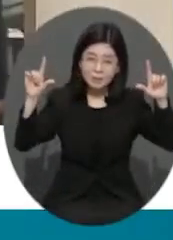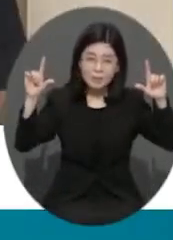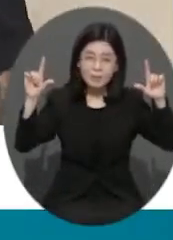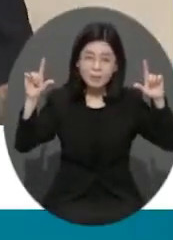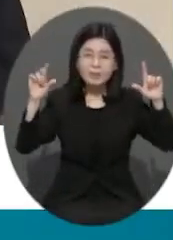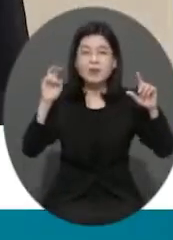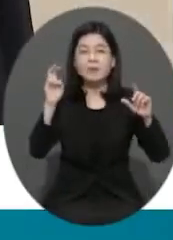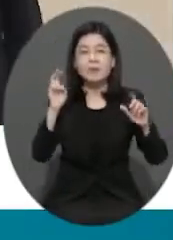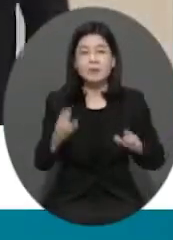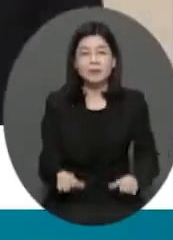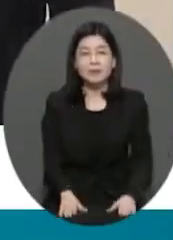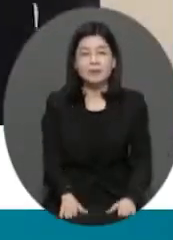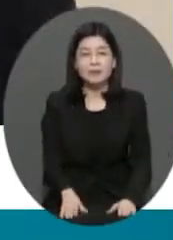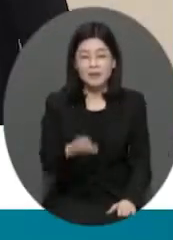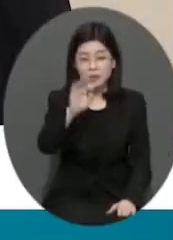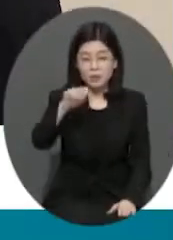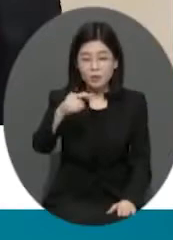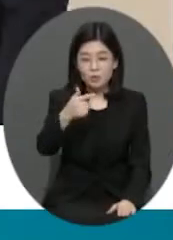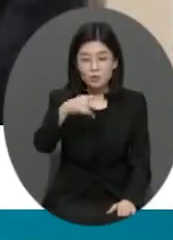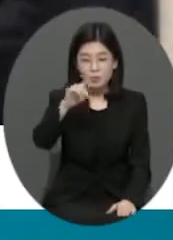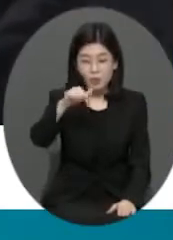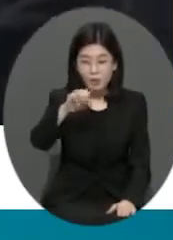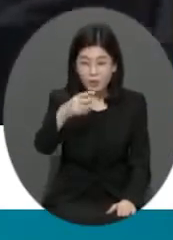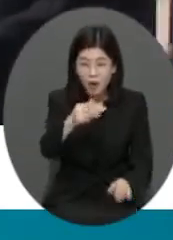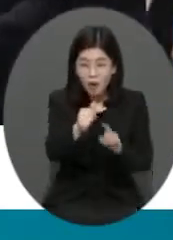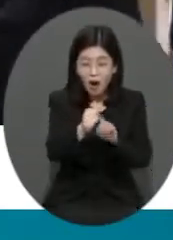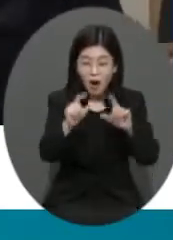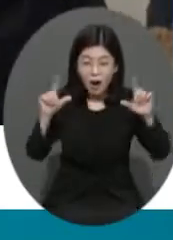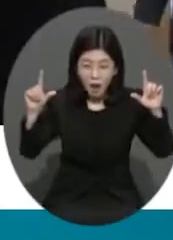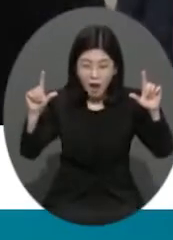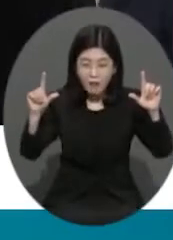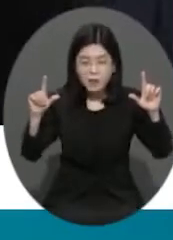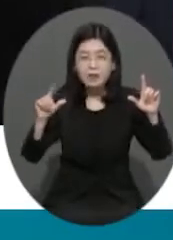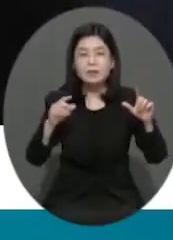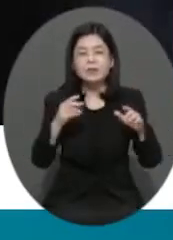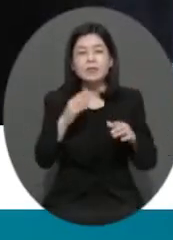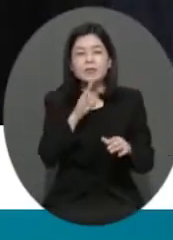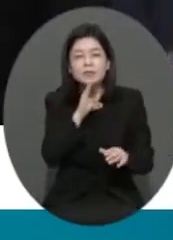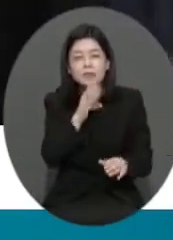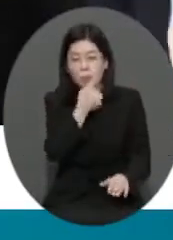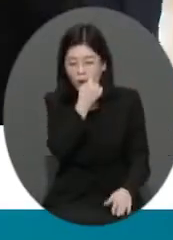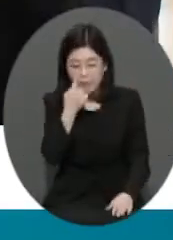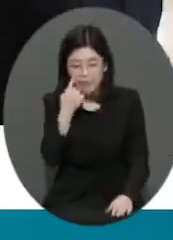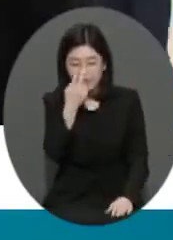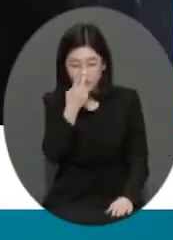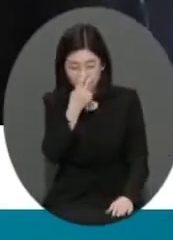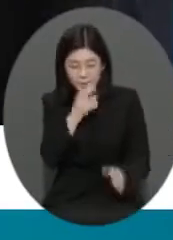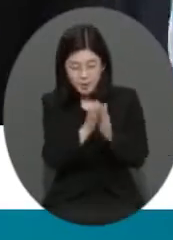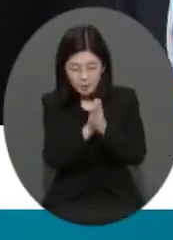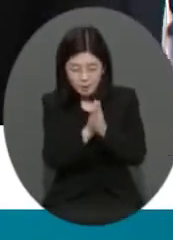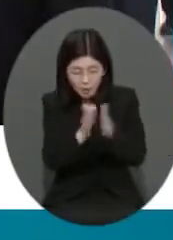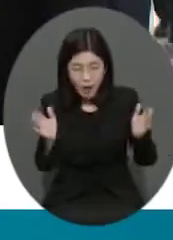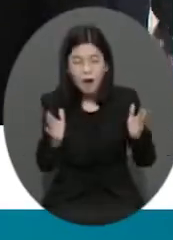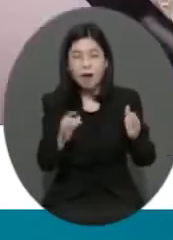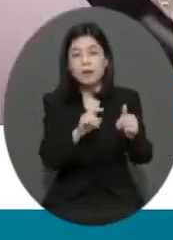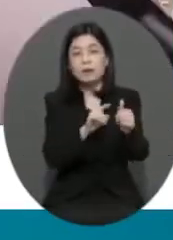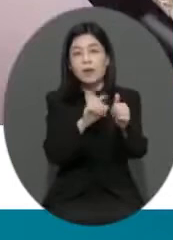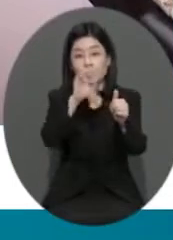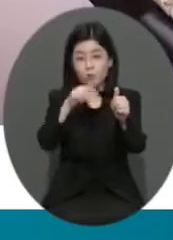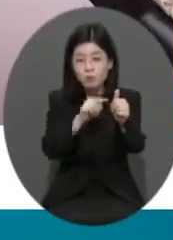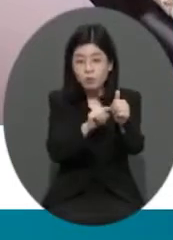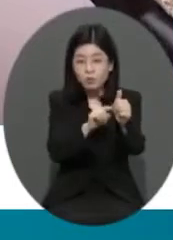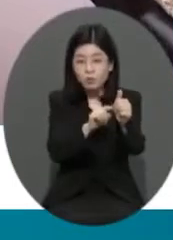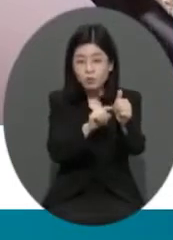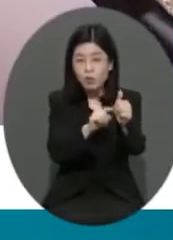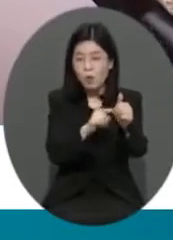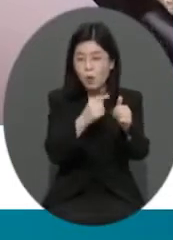것처럼 검증이 시작되기 시작하면 본인의 입증을 못 했을 때 또 국민들에게 대선주자로 써 비전을 못 보였을